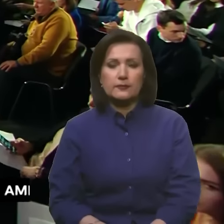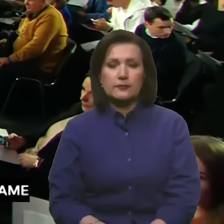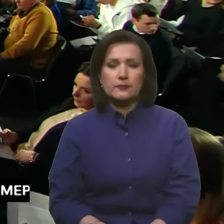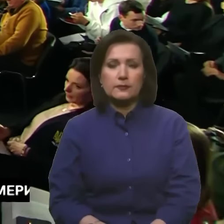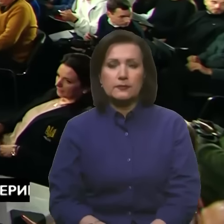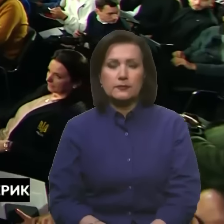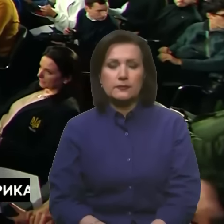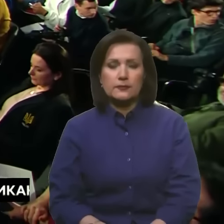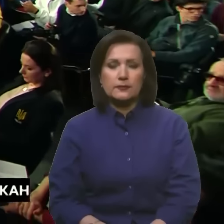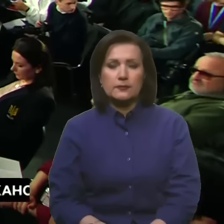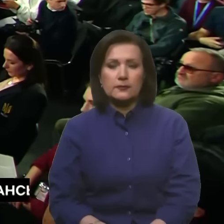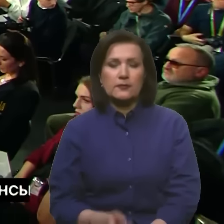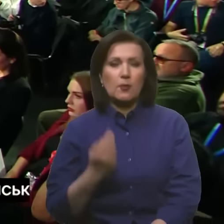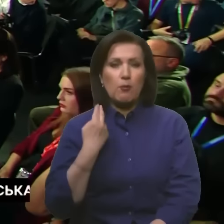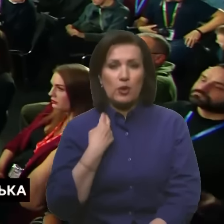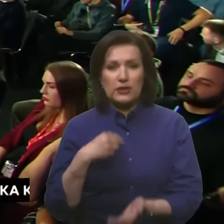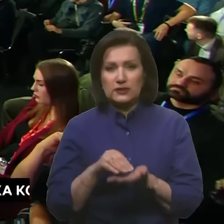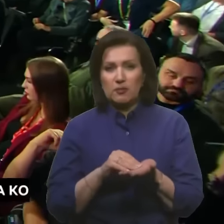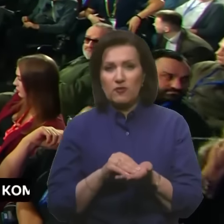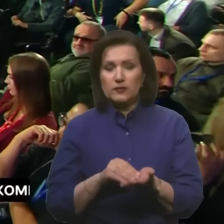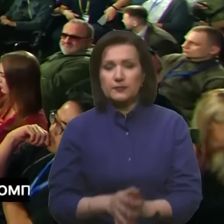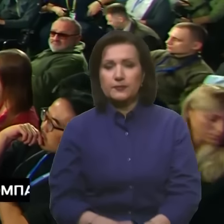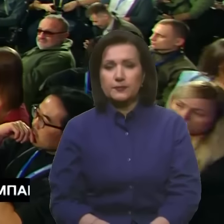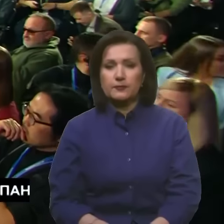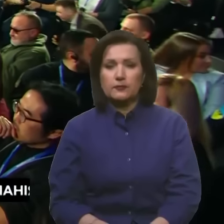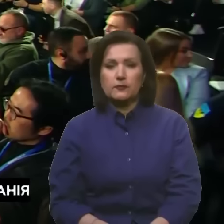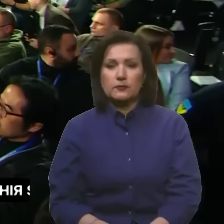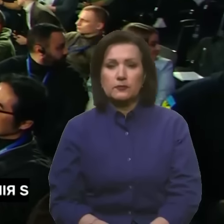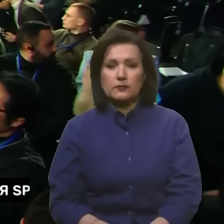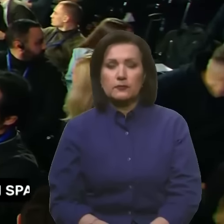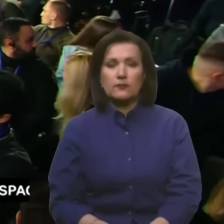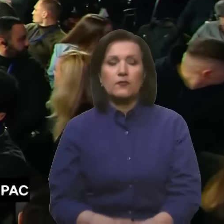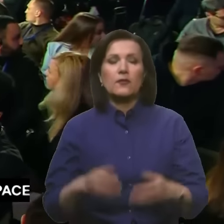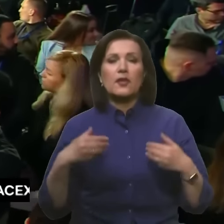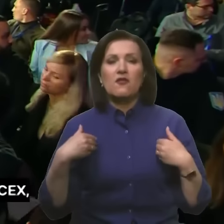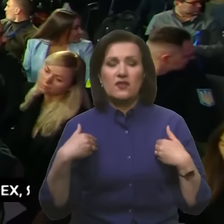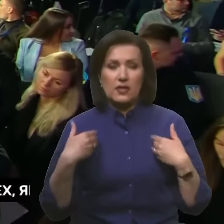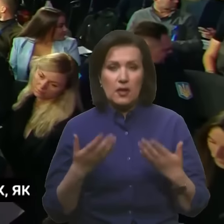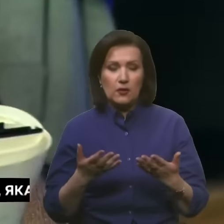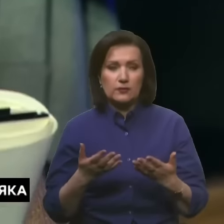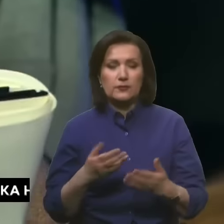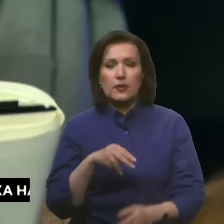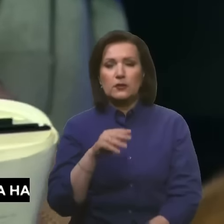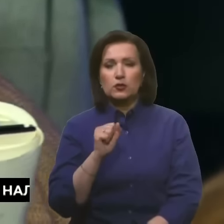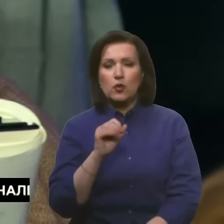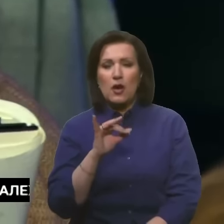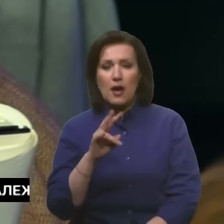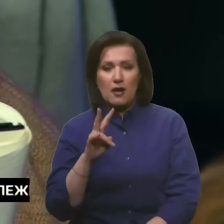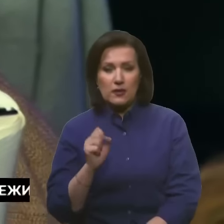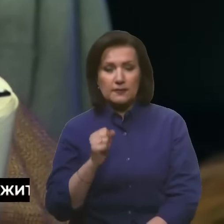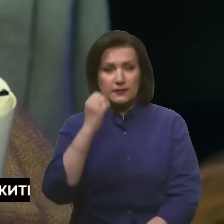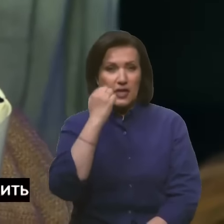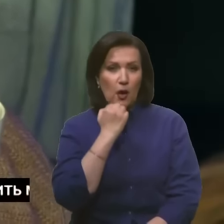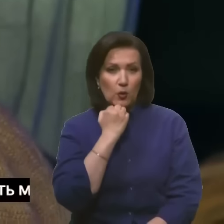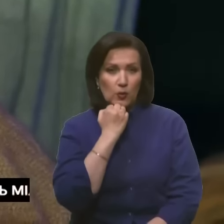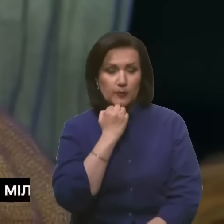Get up, please get up to so people can see you. Hi. Joanna Gagestis from NPR. Joanna з NPR,